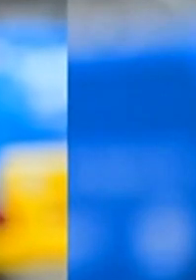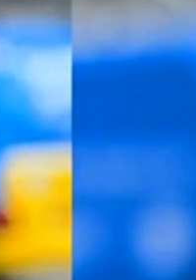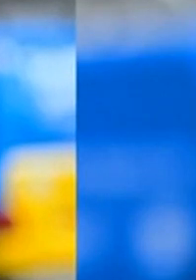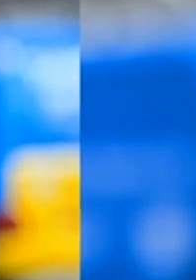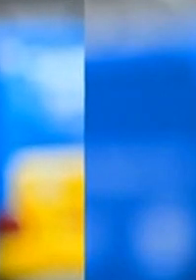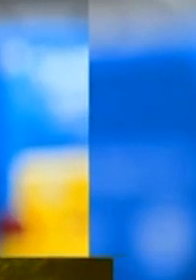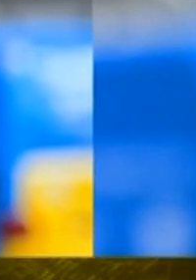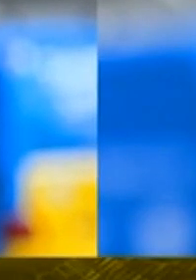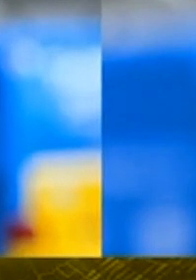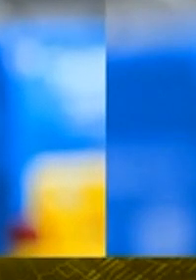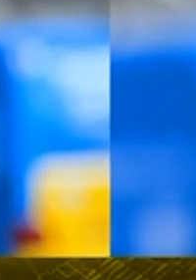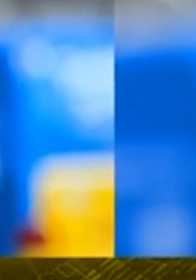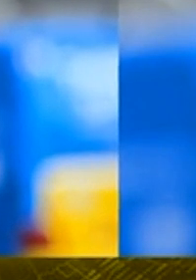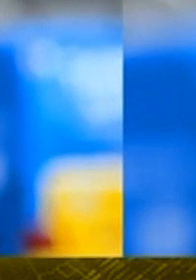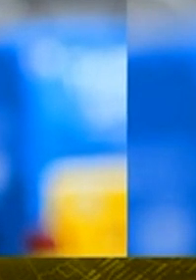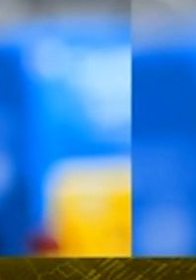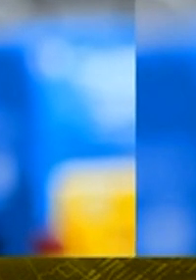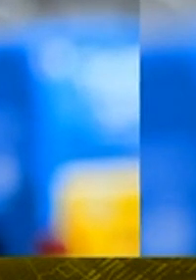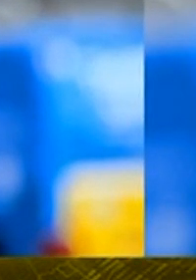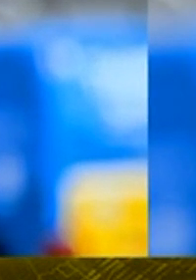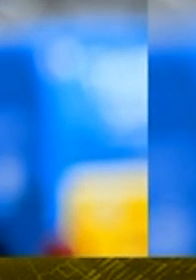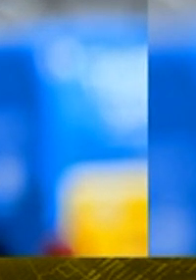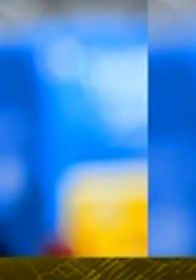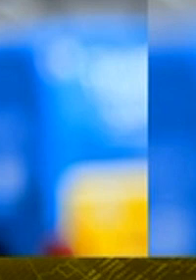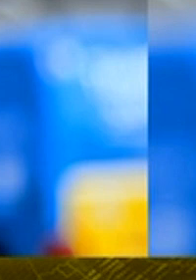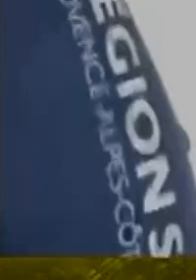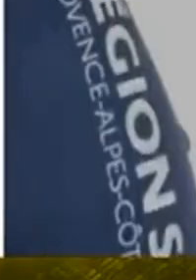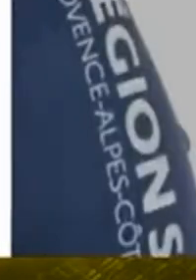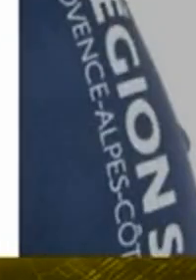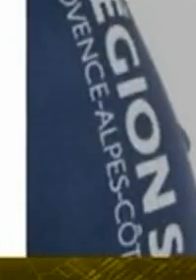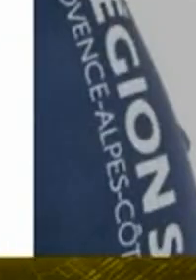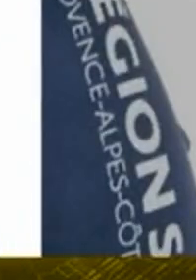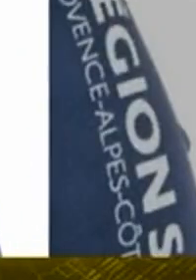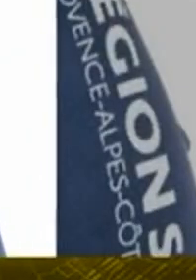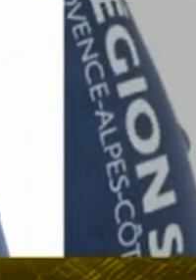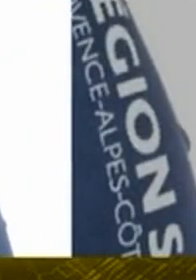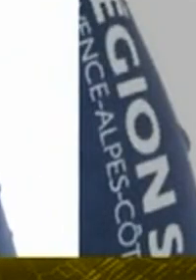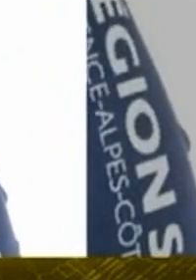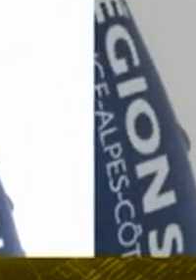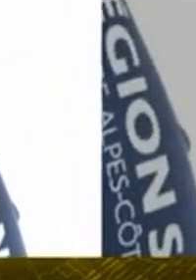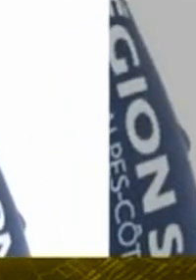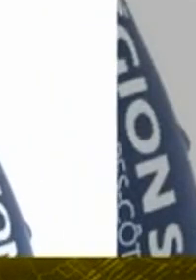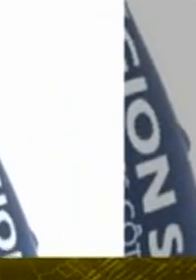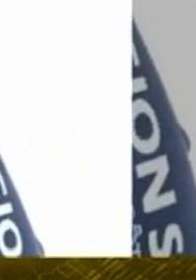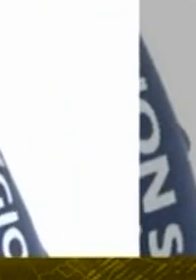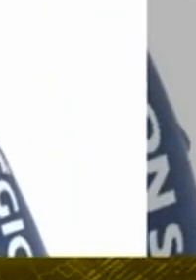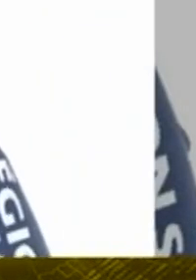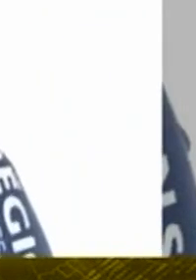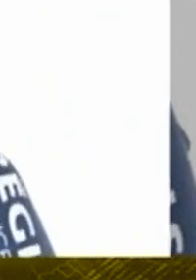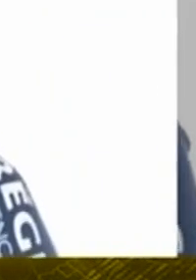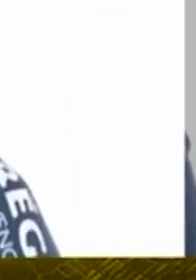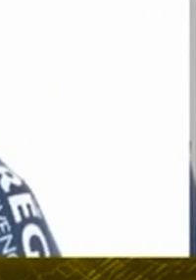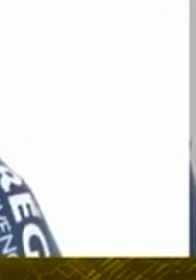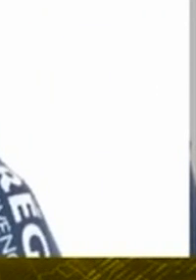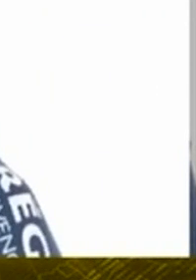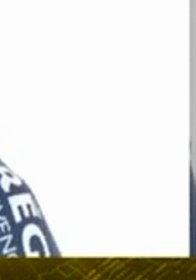طاليان اب استخايده 191.5 كيلو متر رحقه الشفنه ناي حد مع توردر جيرو ديل ابيمينيو صقابو غبر مريم مولو